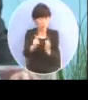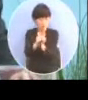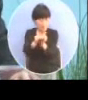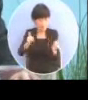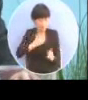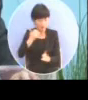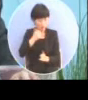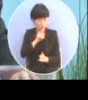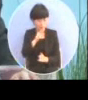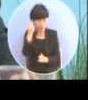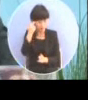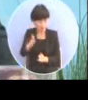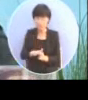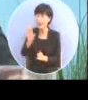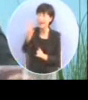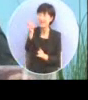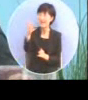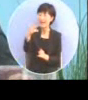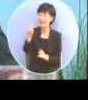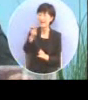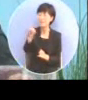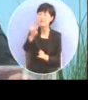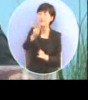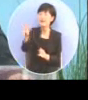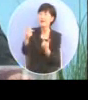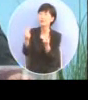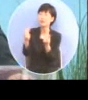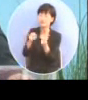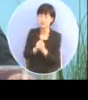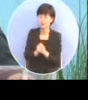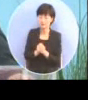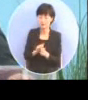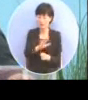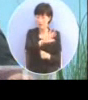đây? Nói Chúa Giêsu là Jeremy.